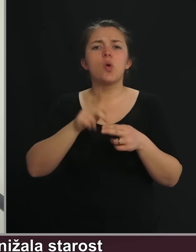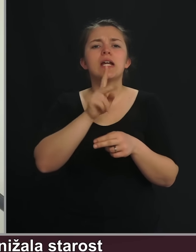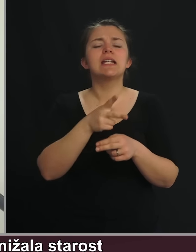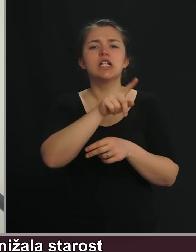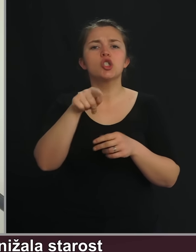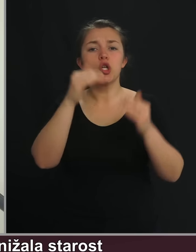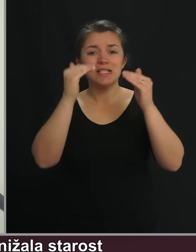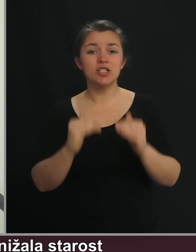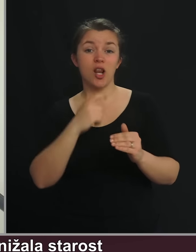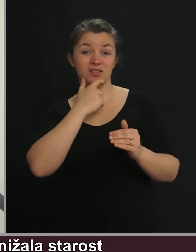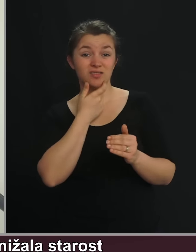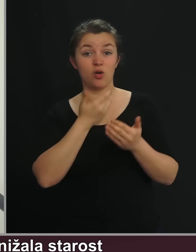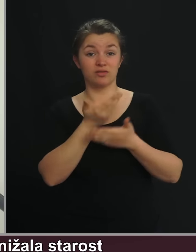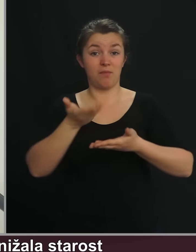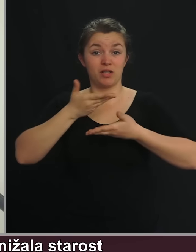ki je znižala